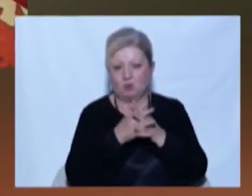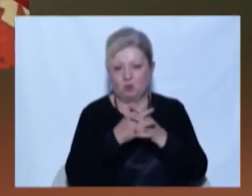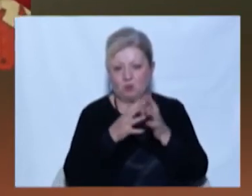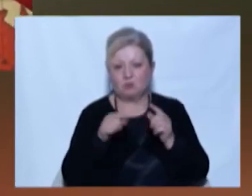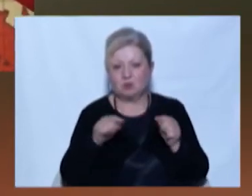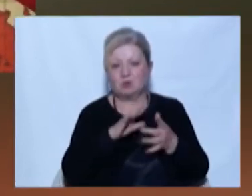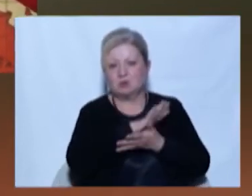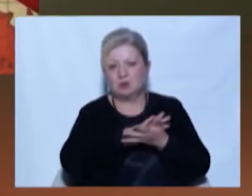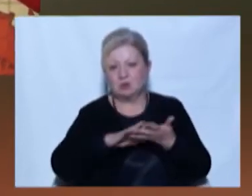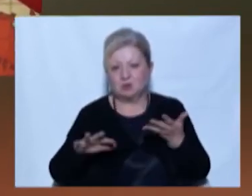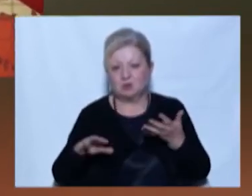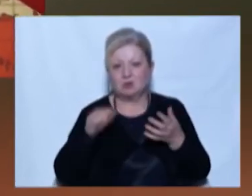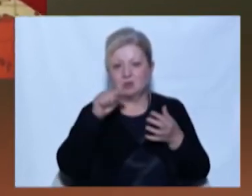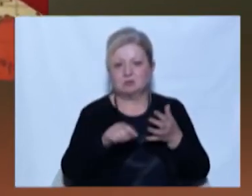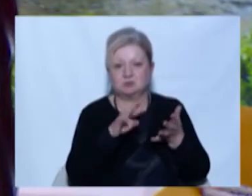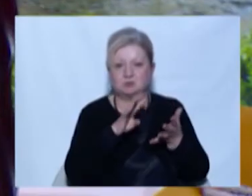რომელიც გაგრძელდა